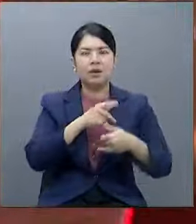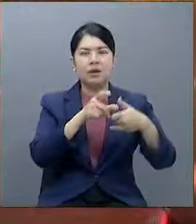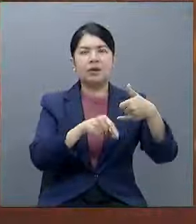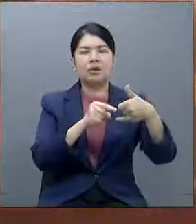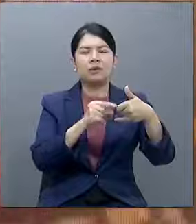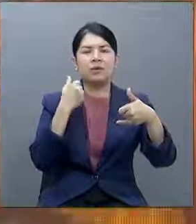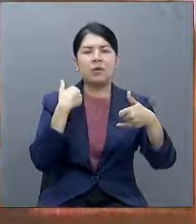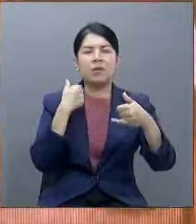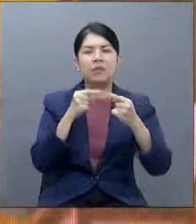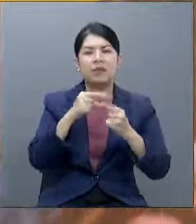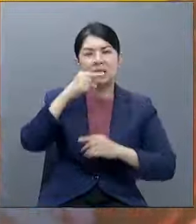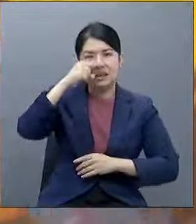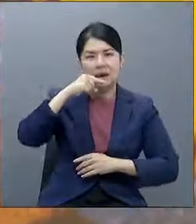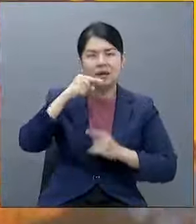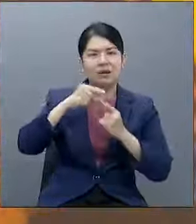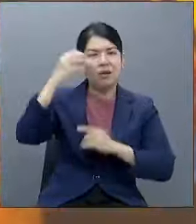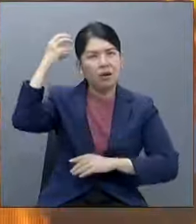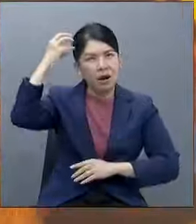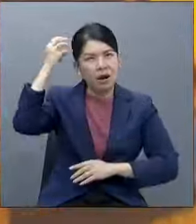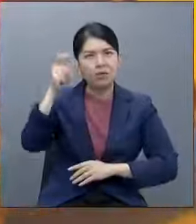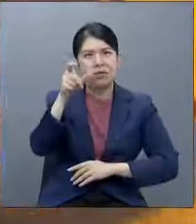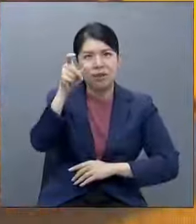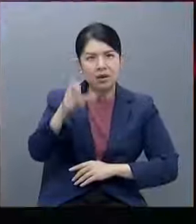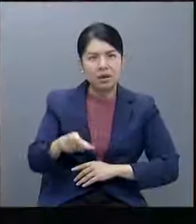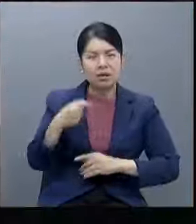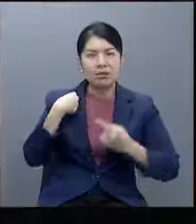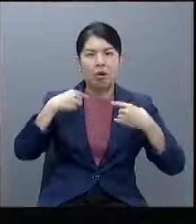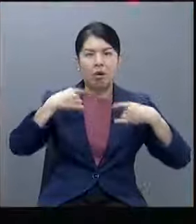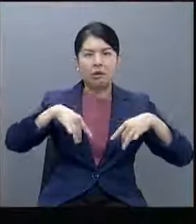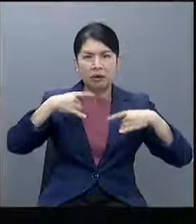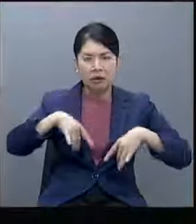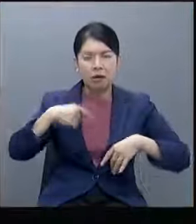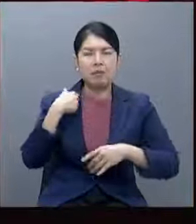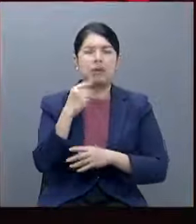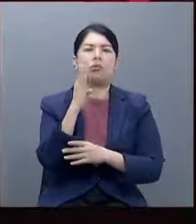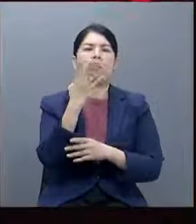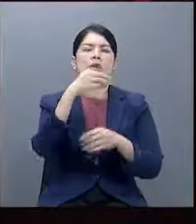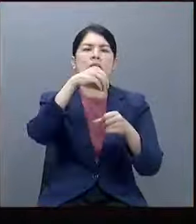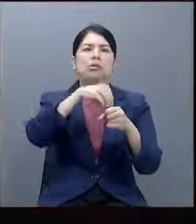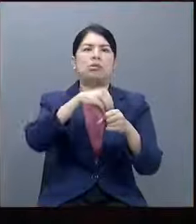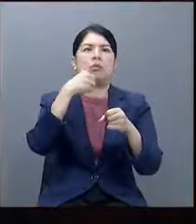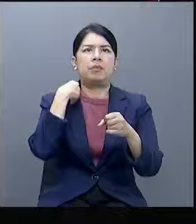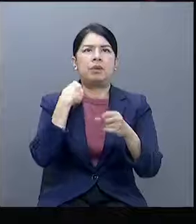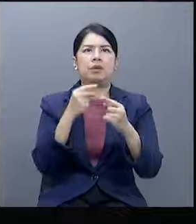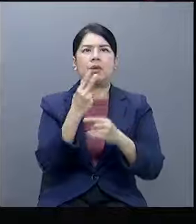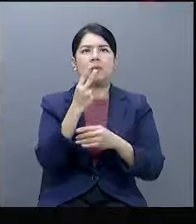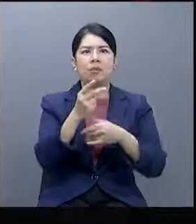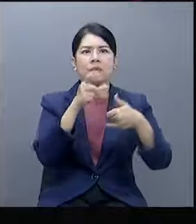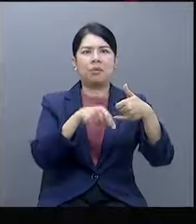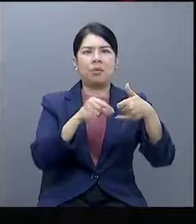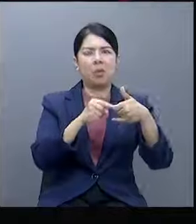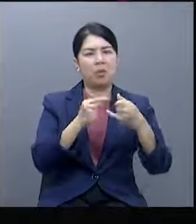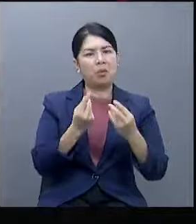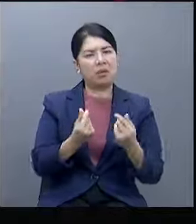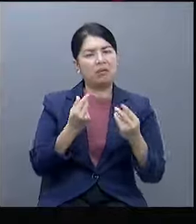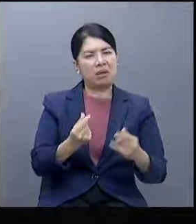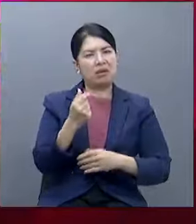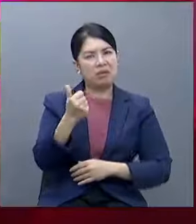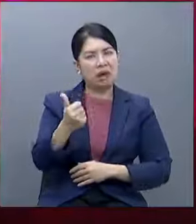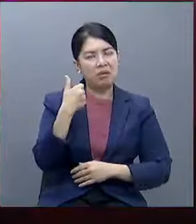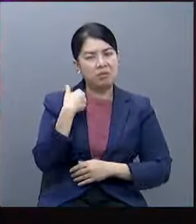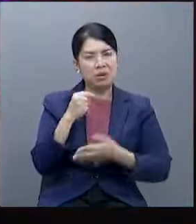ทั้งไทยลาวฝรั่งเศสออสเตรเลียค่ายเนี่ยก็หวังค่ะว่าจุดแข็งเรื่องร้องเต้นและยังแต่งเพลงเองได้ด้วยรวมถึงลุค